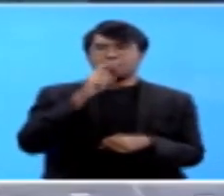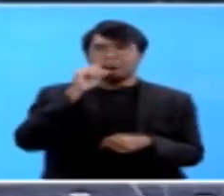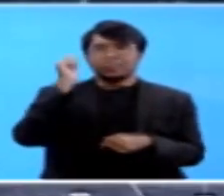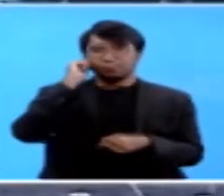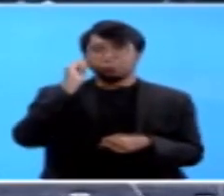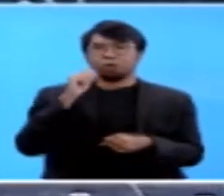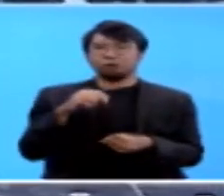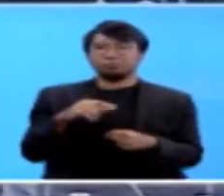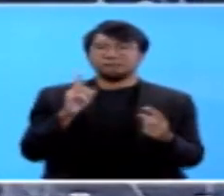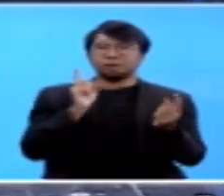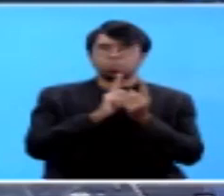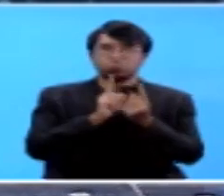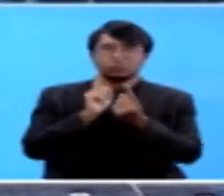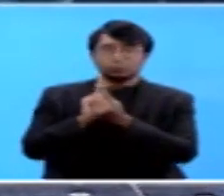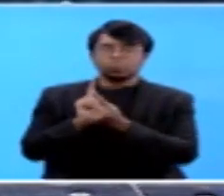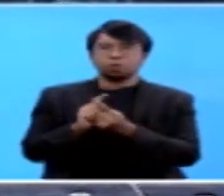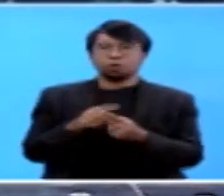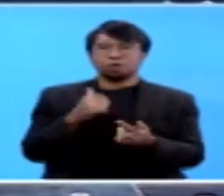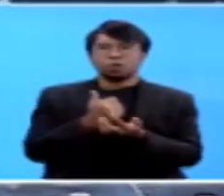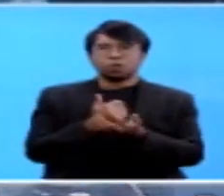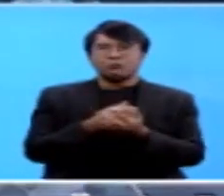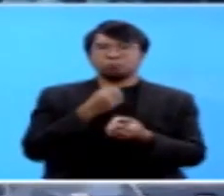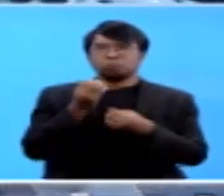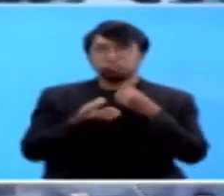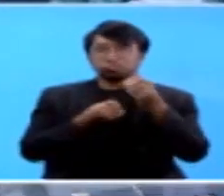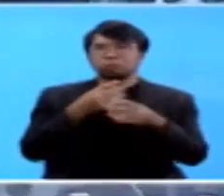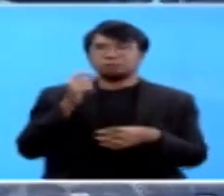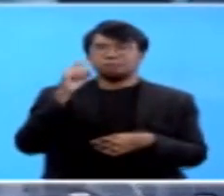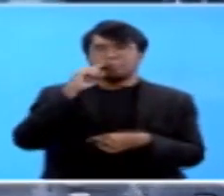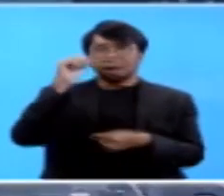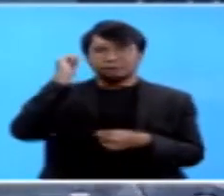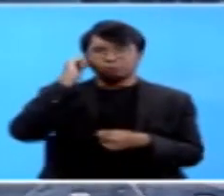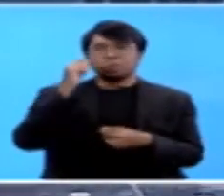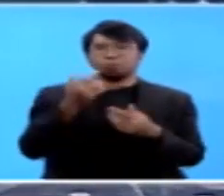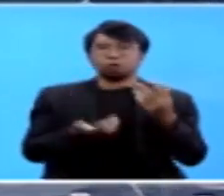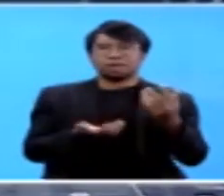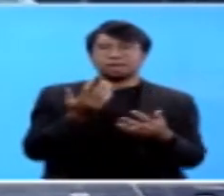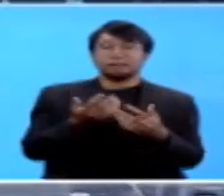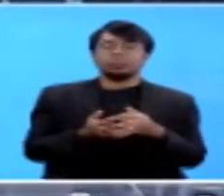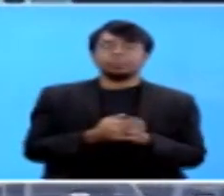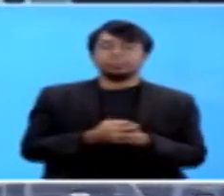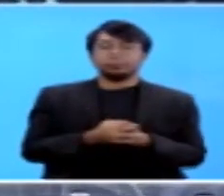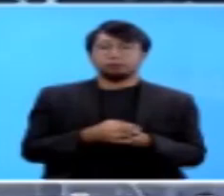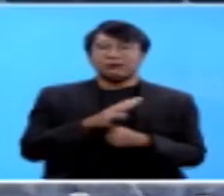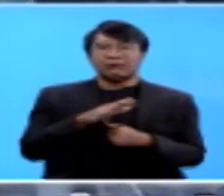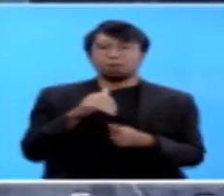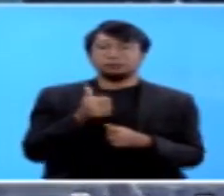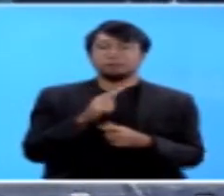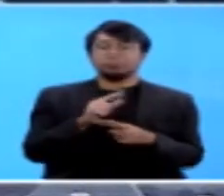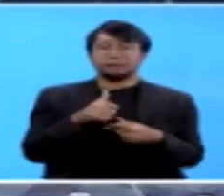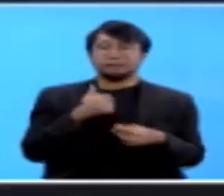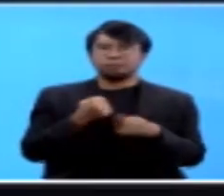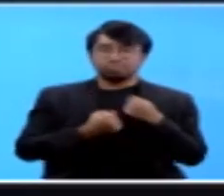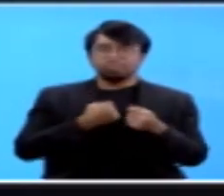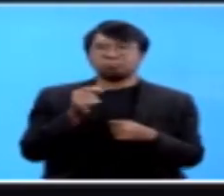ngomong. Jadi Bapak Ibu bahwa anak-anak kita mungkin akan melakukan satu tindak perbuatan-perbuatan yang melanggar. Misalnya